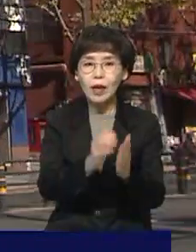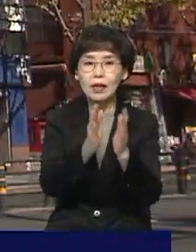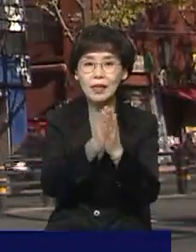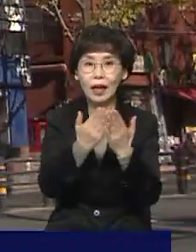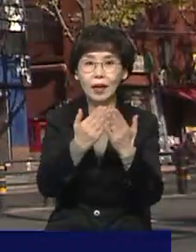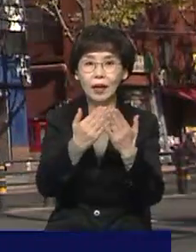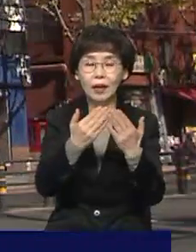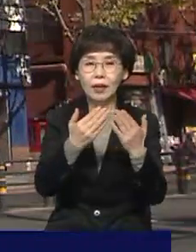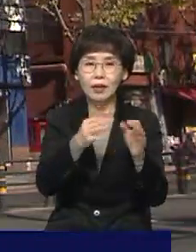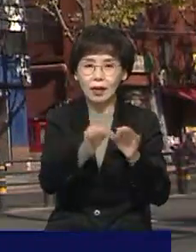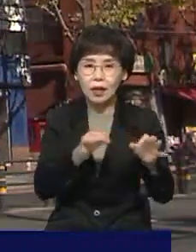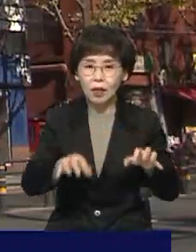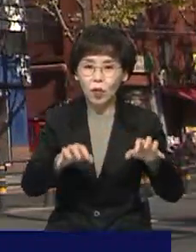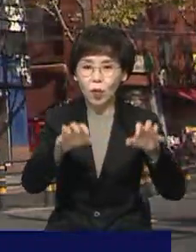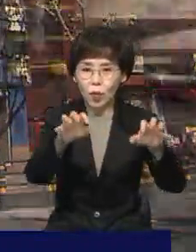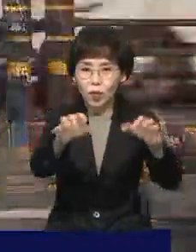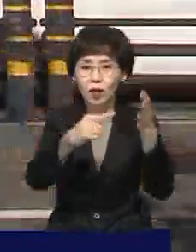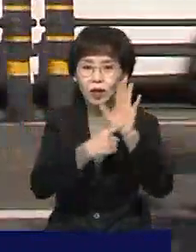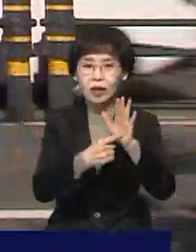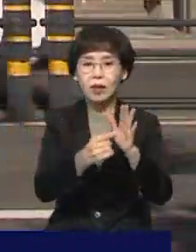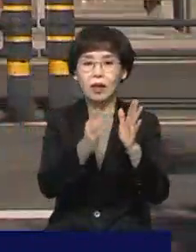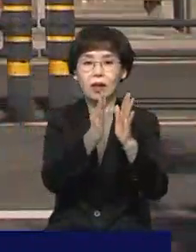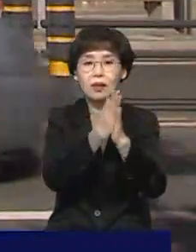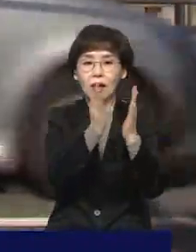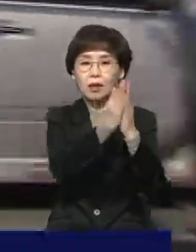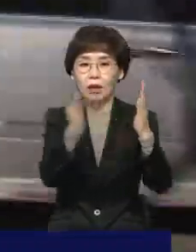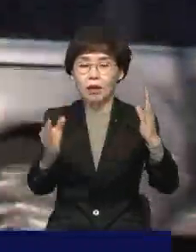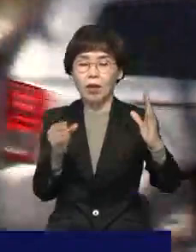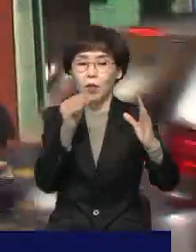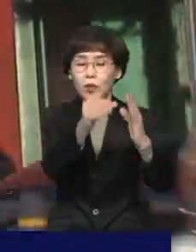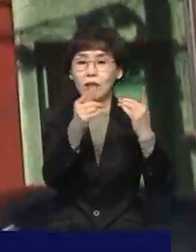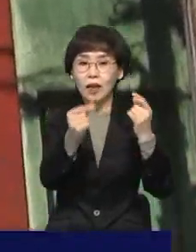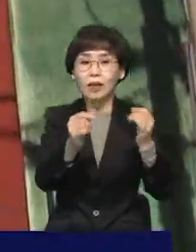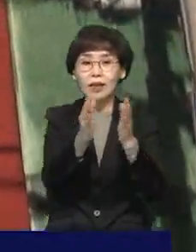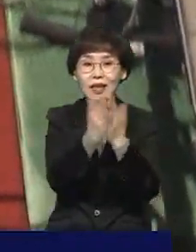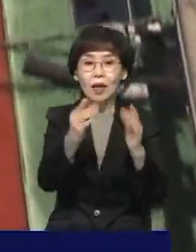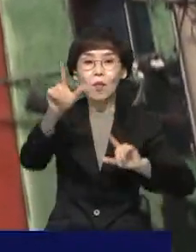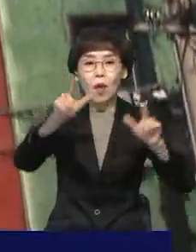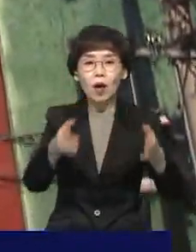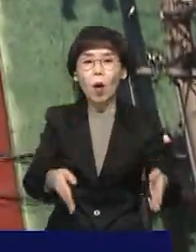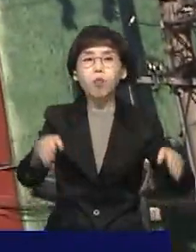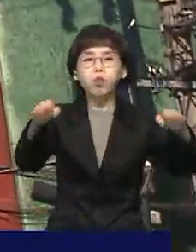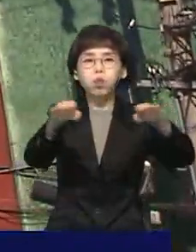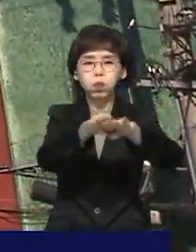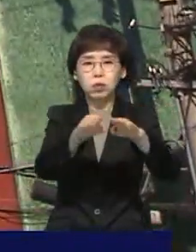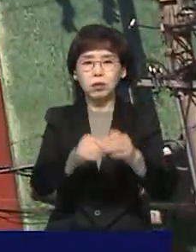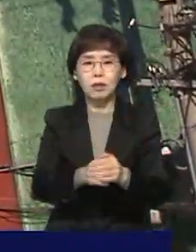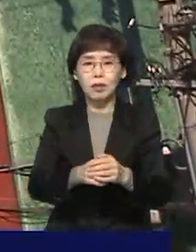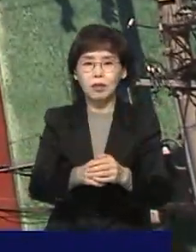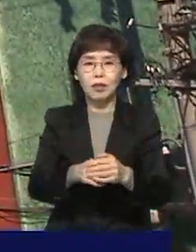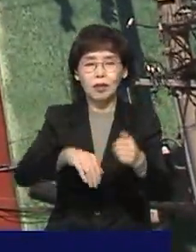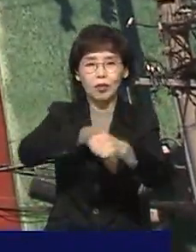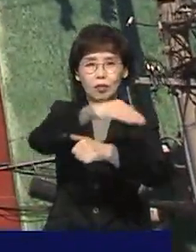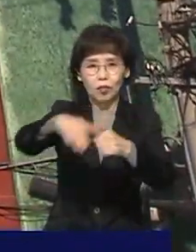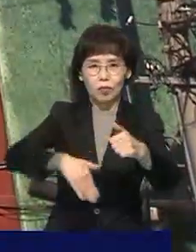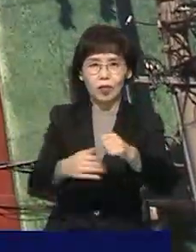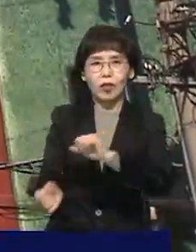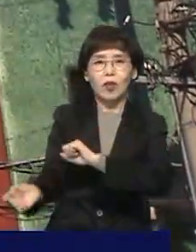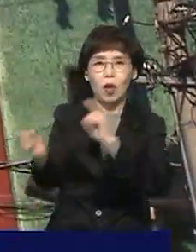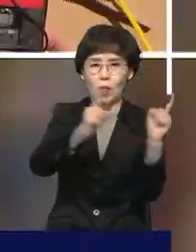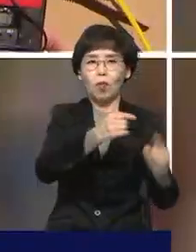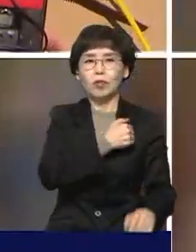등장했습니다. 책장에 꽂힌 듯한 책 모양의 건물은 쇠락해가던 골목에 활력을 불어넣기에